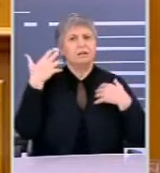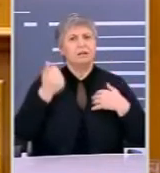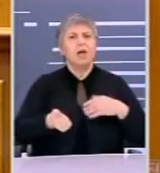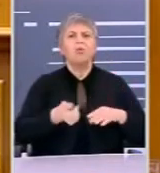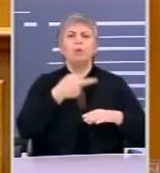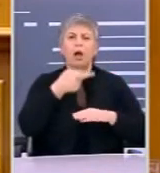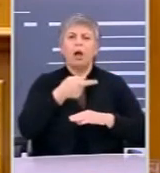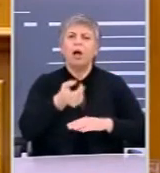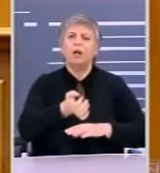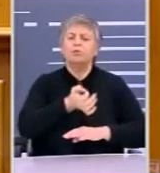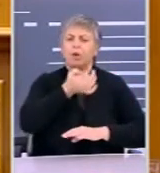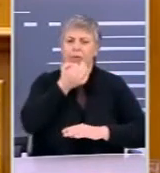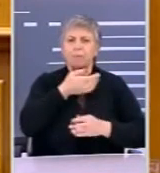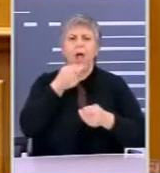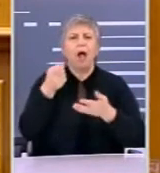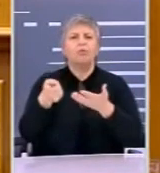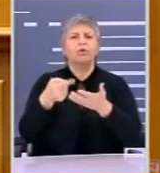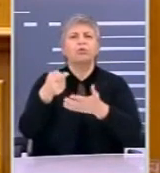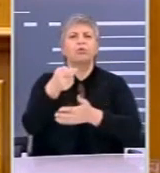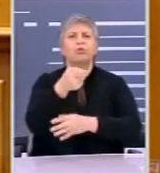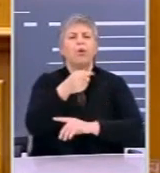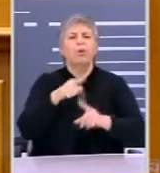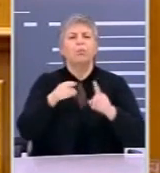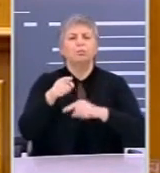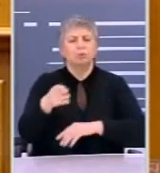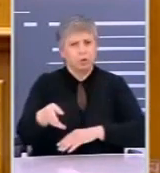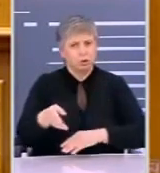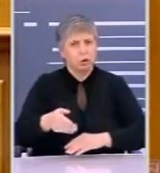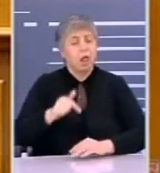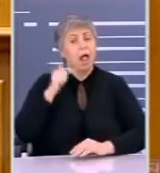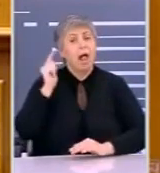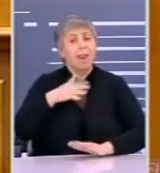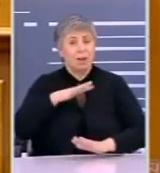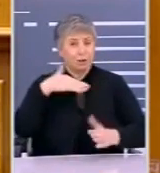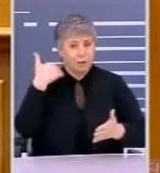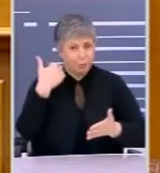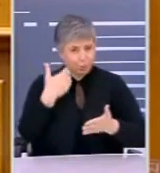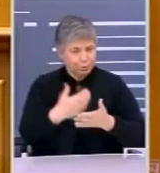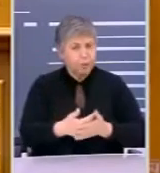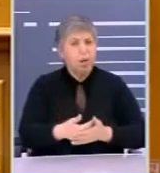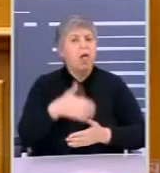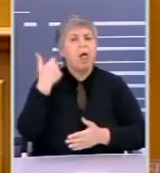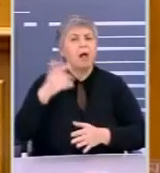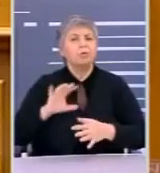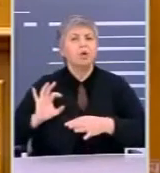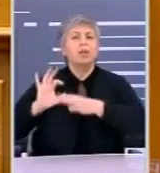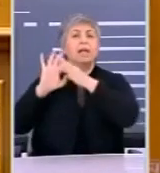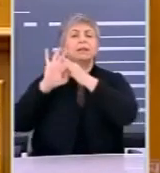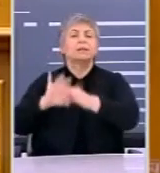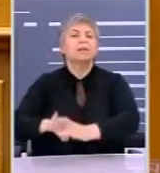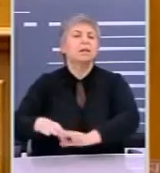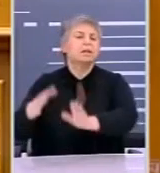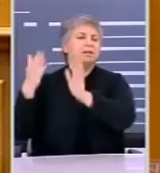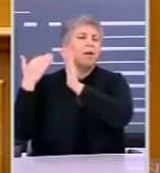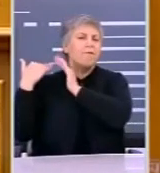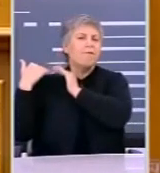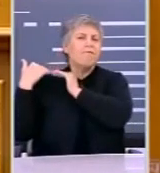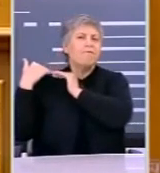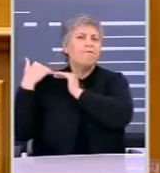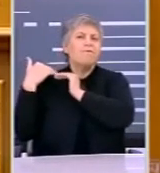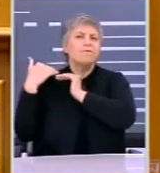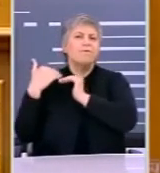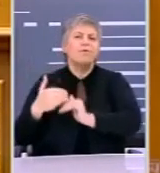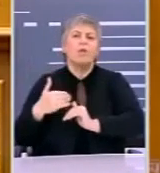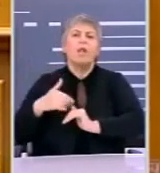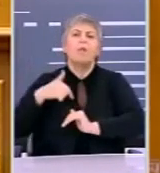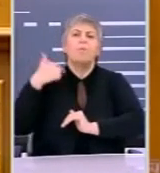ολοκλήρωση αυτών των διαδικασιών δεν θα είναι εύκολο να αναβιώσει το παλιό σάπιο πολιτικό σύστημα που παρήγαγε ή ανέχθηκε